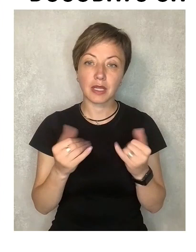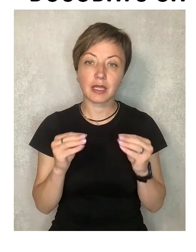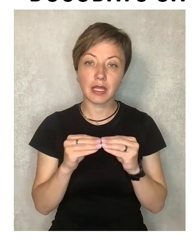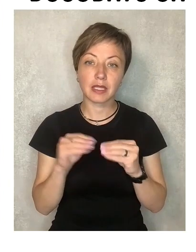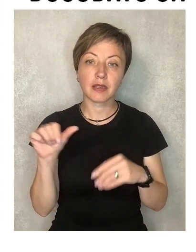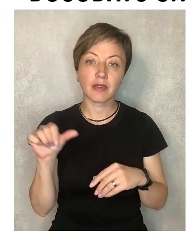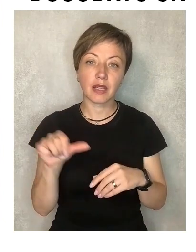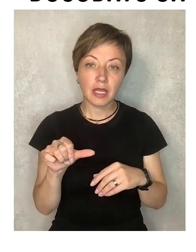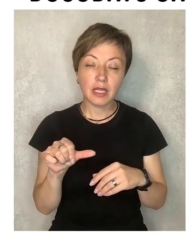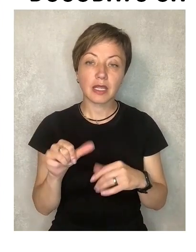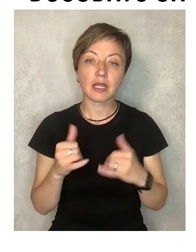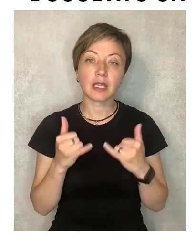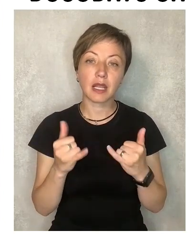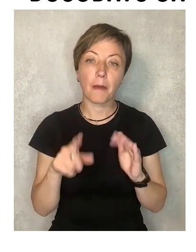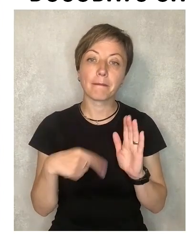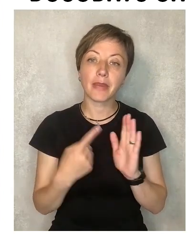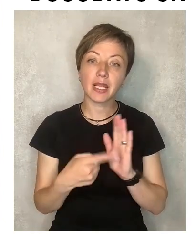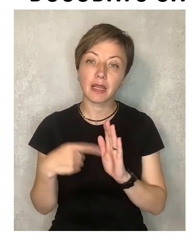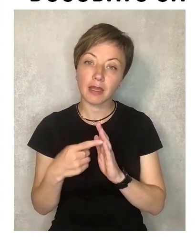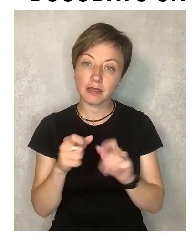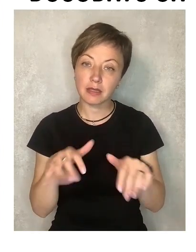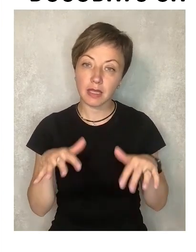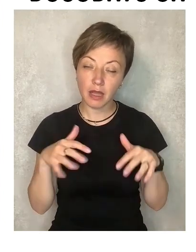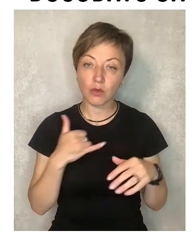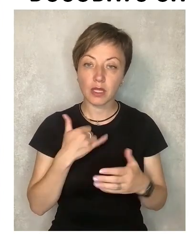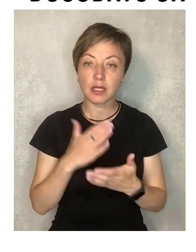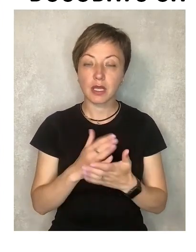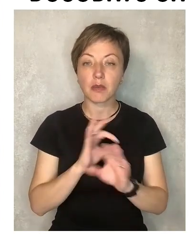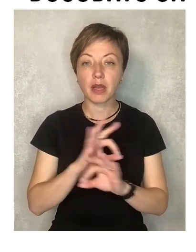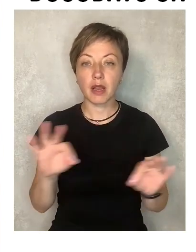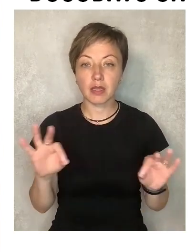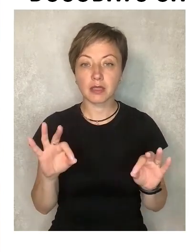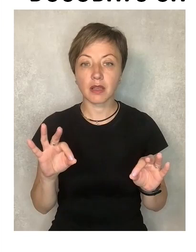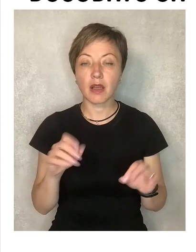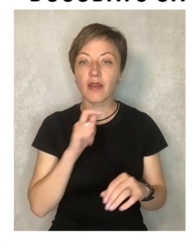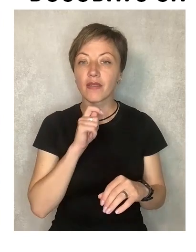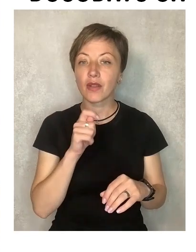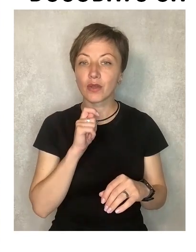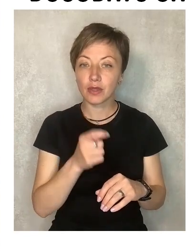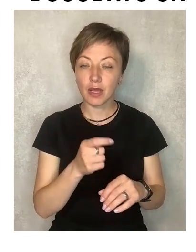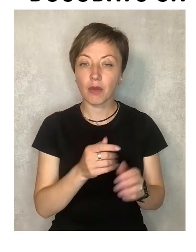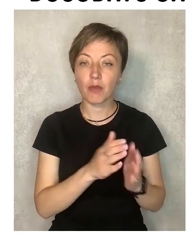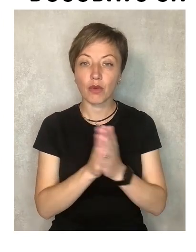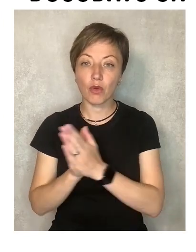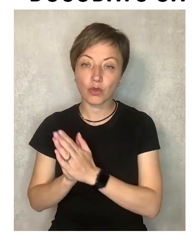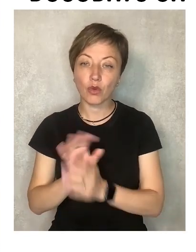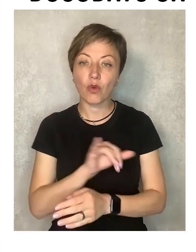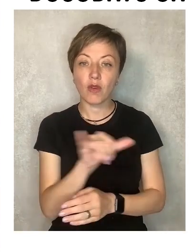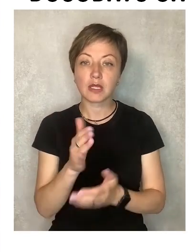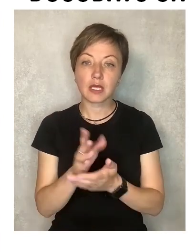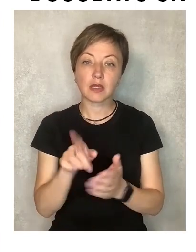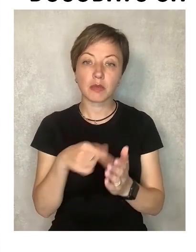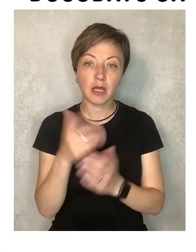для того, щоб отримати питання з зала. У нас є прекрасна наша володарка мікрофону, тому я прошу, якщо у вас є запитання, підніміть